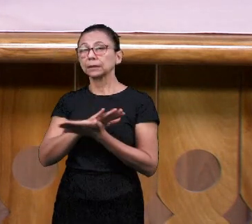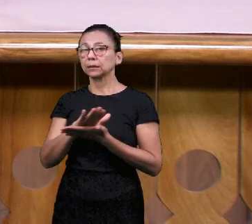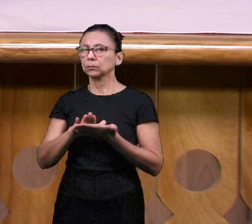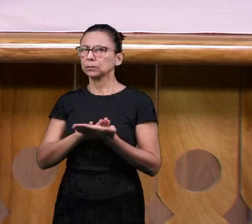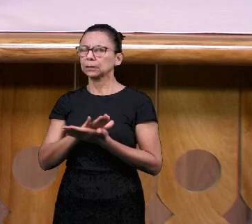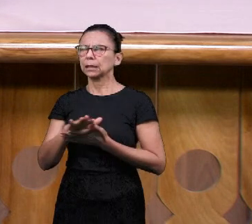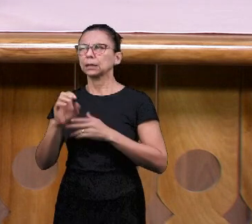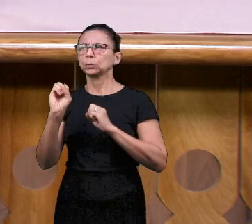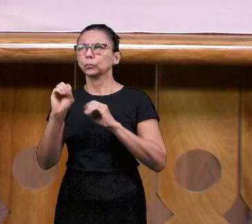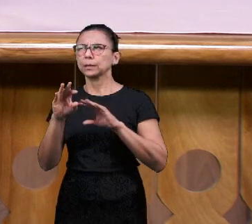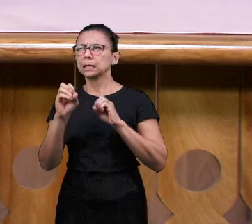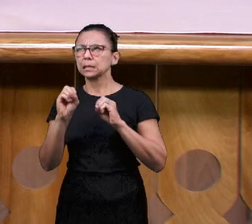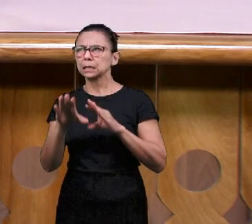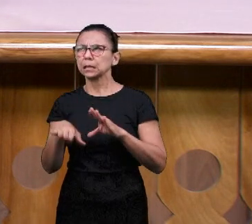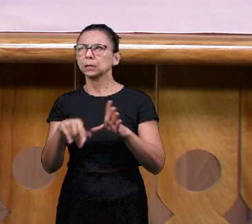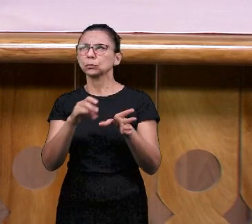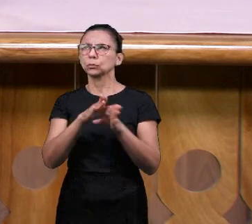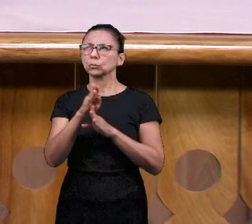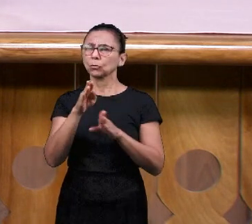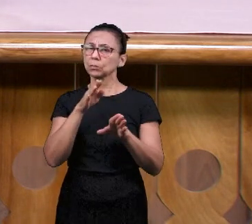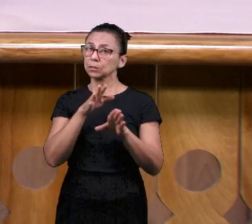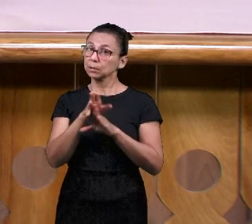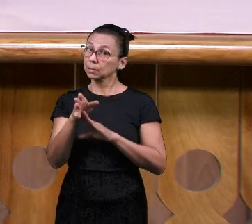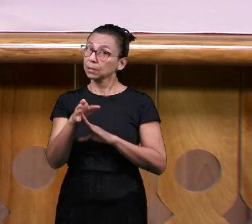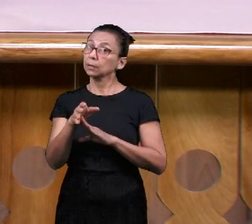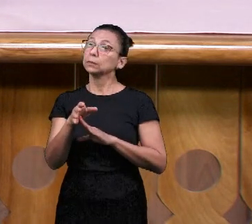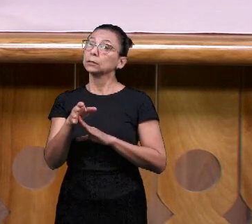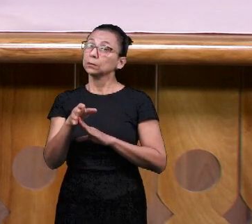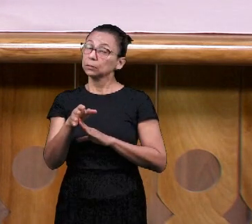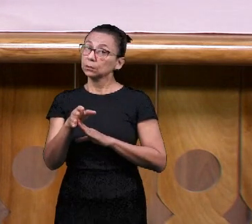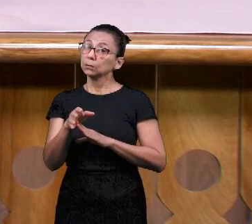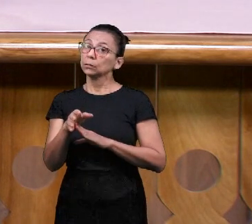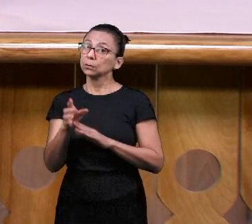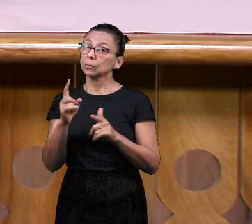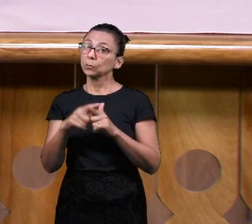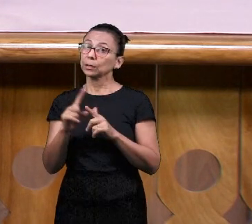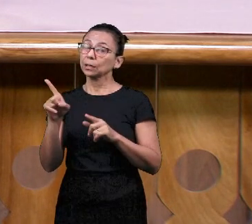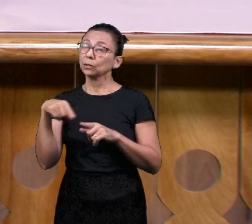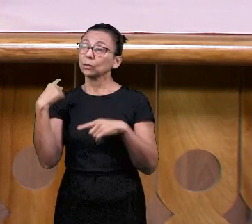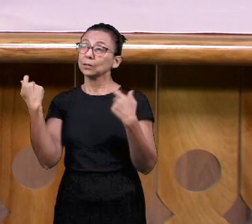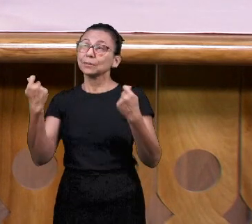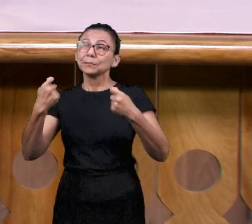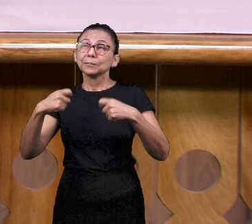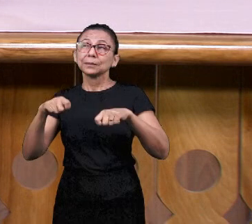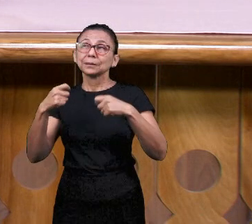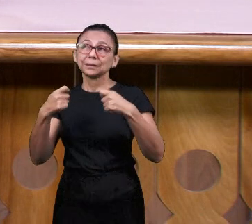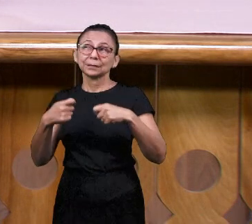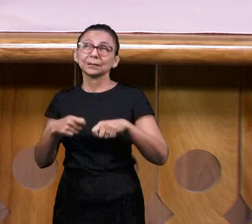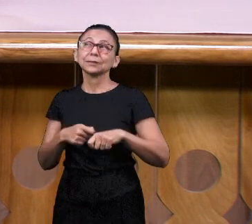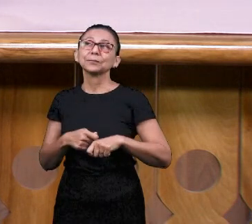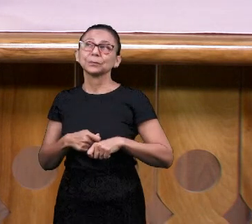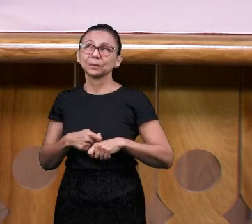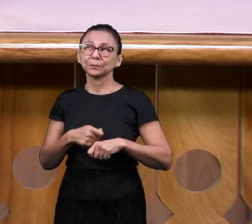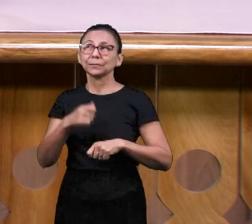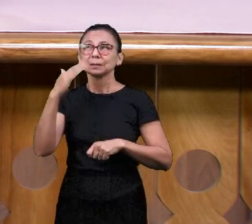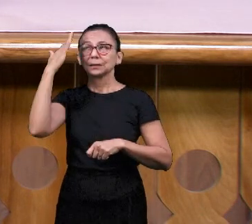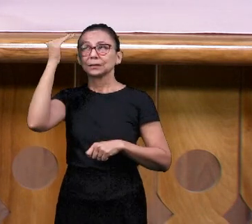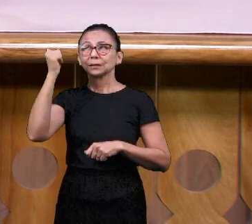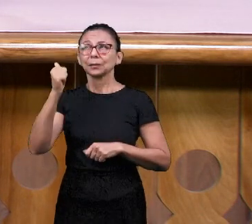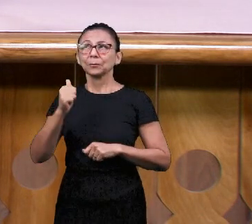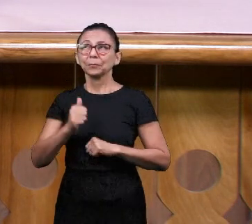enseignement, l'avertissement par rapport à nous, comme des brebis, nous avons besoin de savoir afin